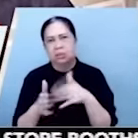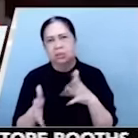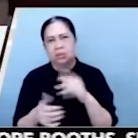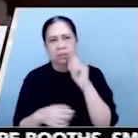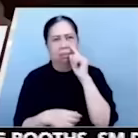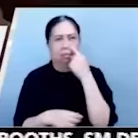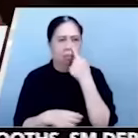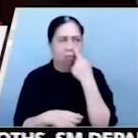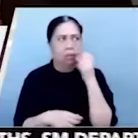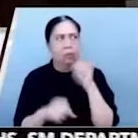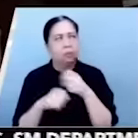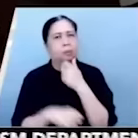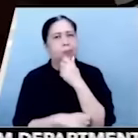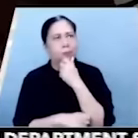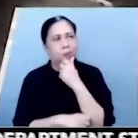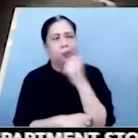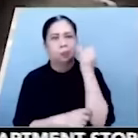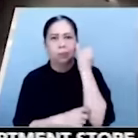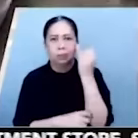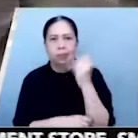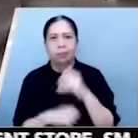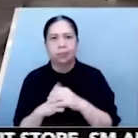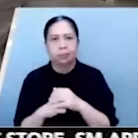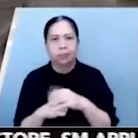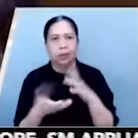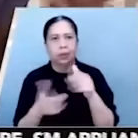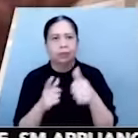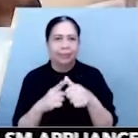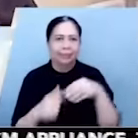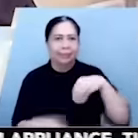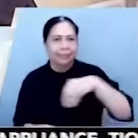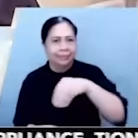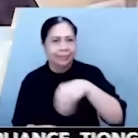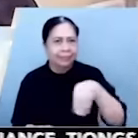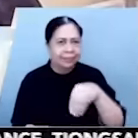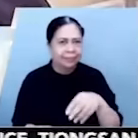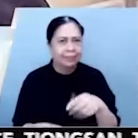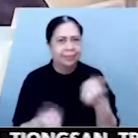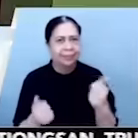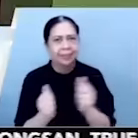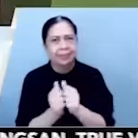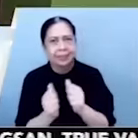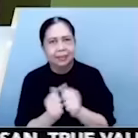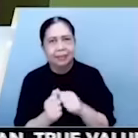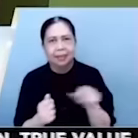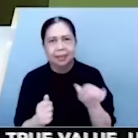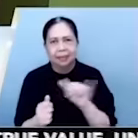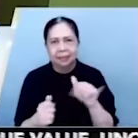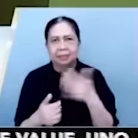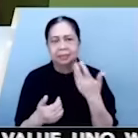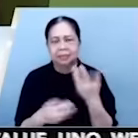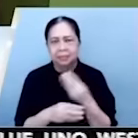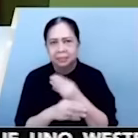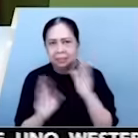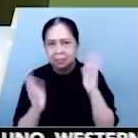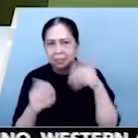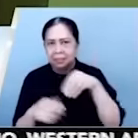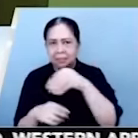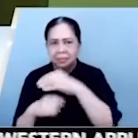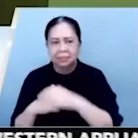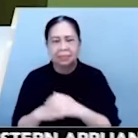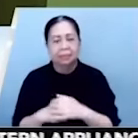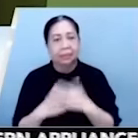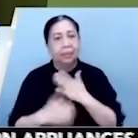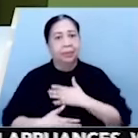ko, mag-chess muna tayo para maano, kasi may kasama din yung math, mami. Enjoy naman daw ang mga bata sa kanilang Catch